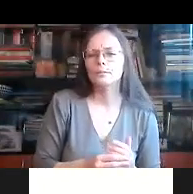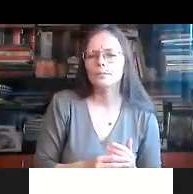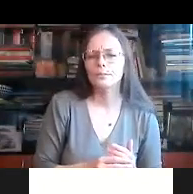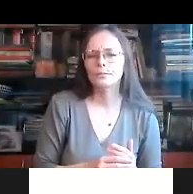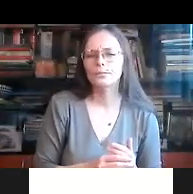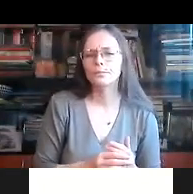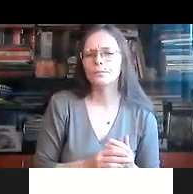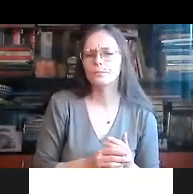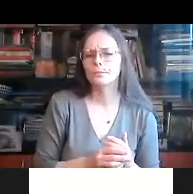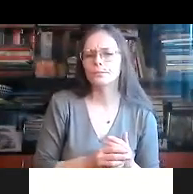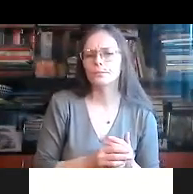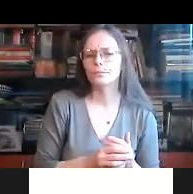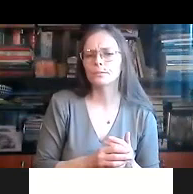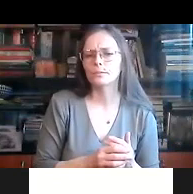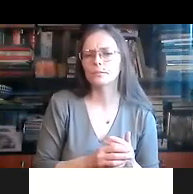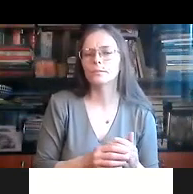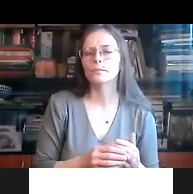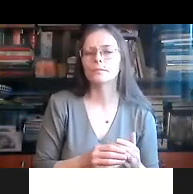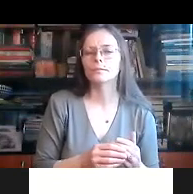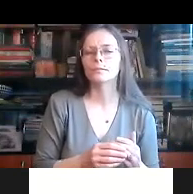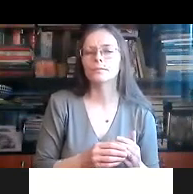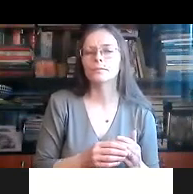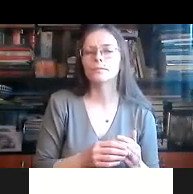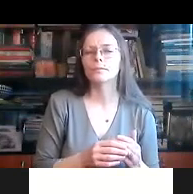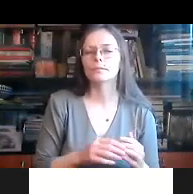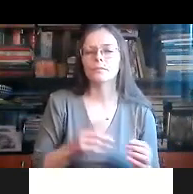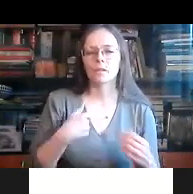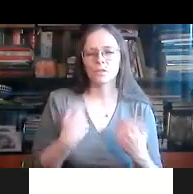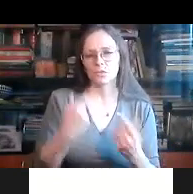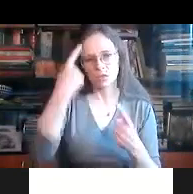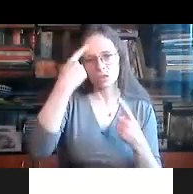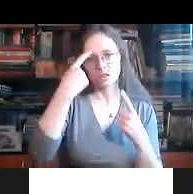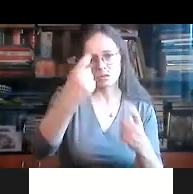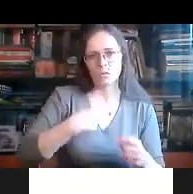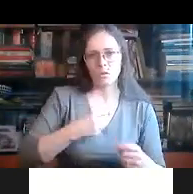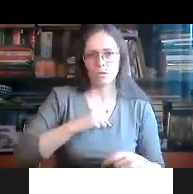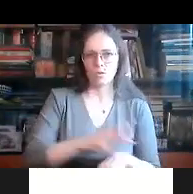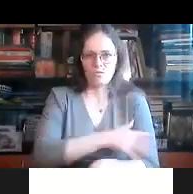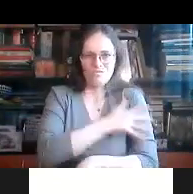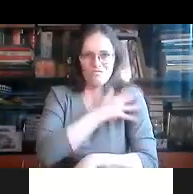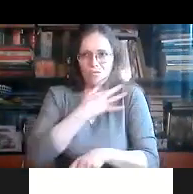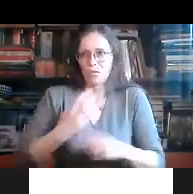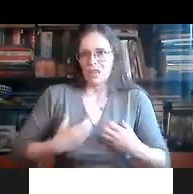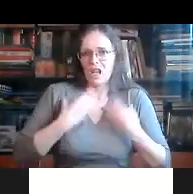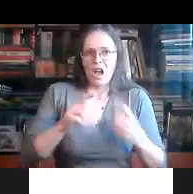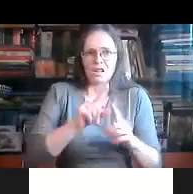июне, то у меня просто вот дрожь и мне страх за людей, потому что мне кажется, по крайней мере, до осени нужно все как